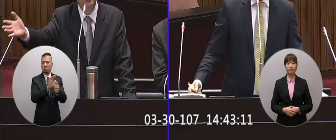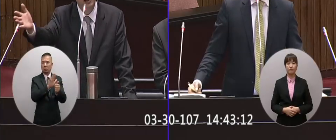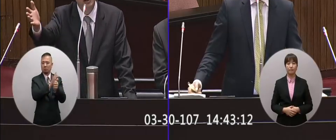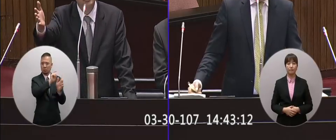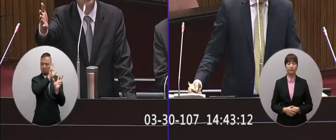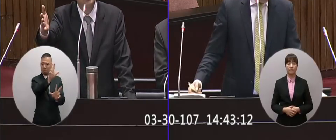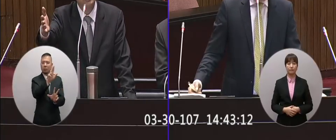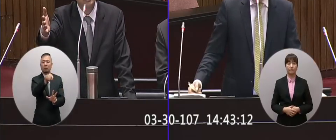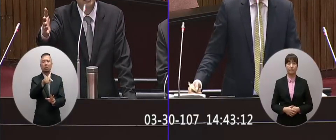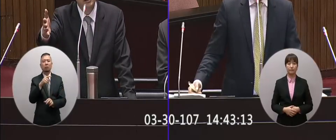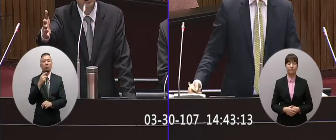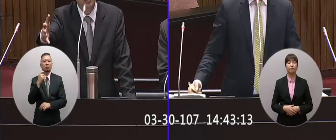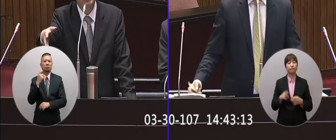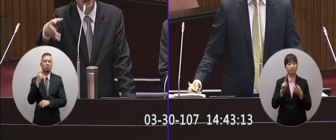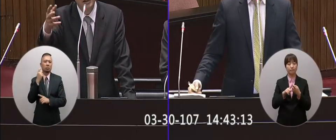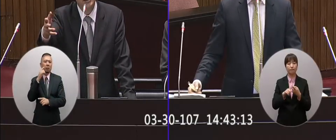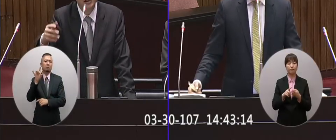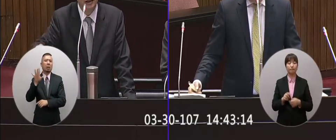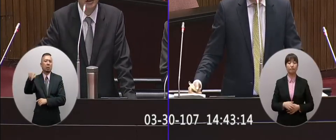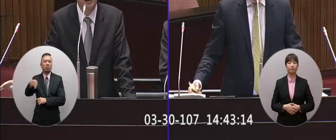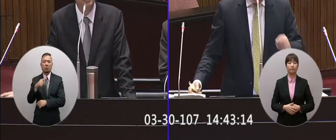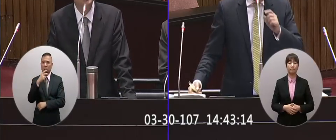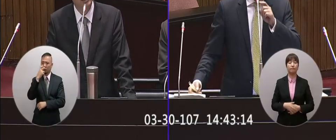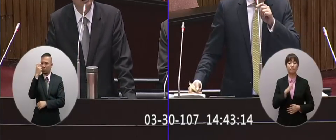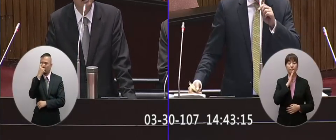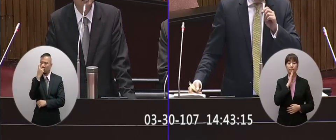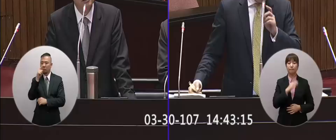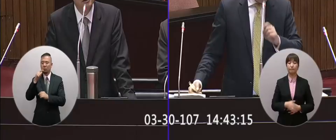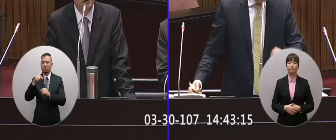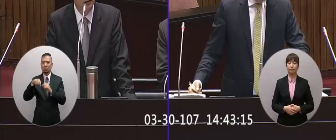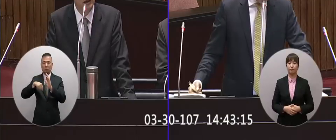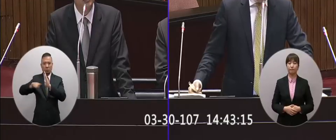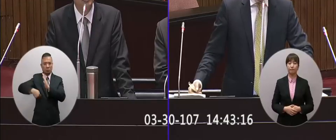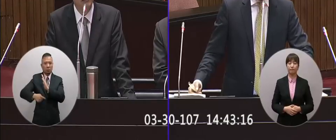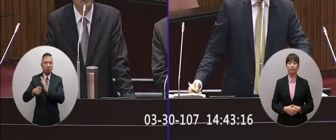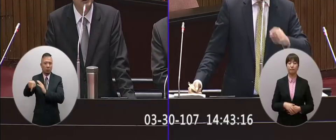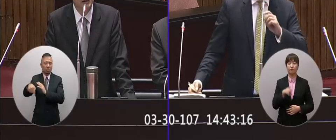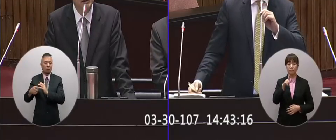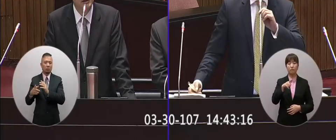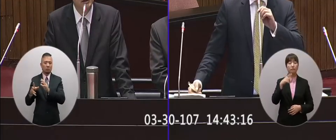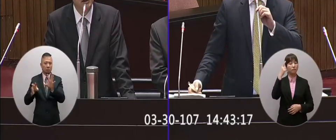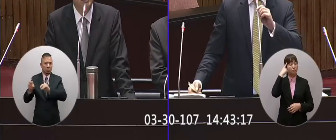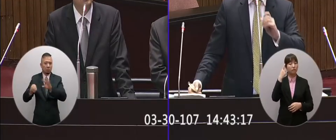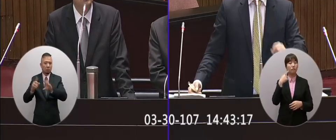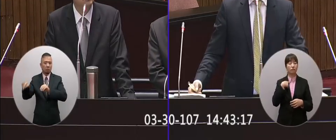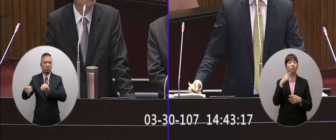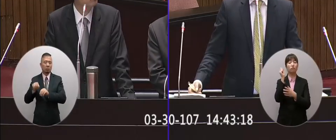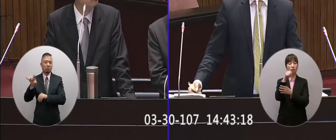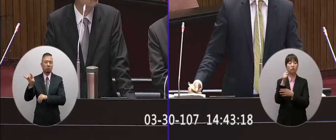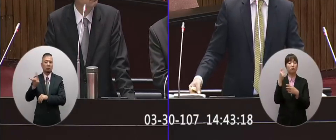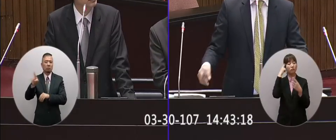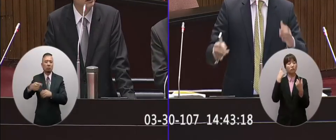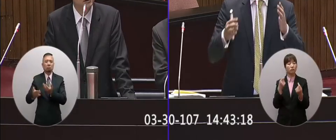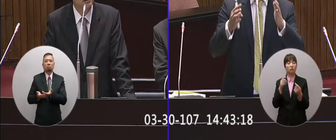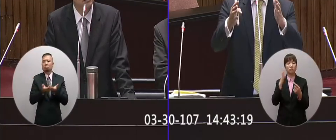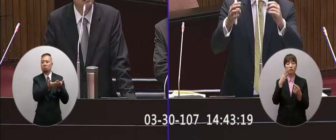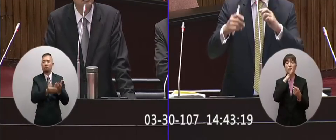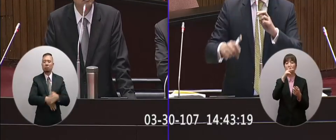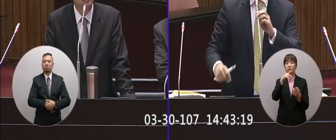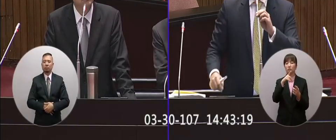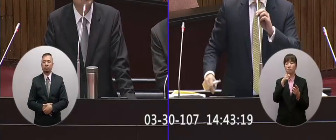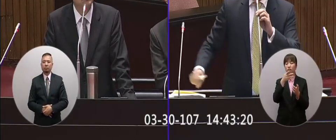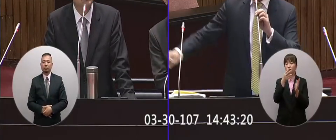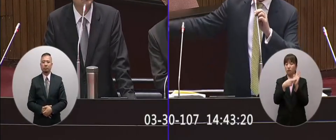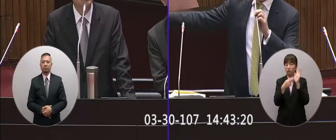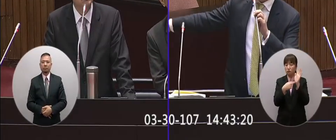监察院。 没有错， 所提起的 没错哈、啊。院长，您的观念我完全赞成，但是您所讲的